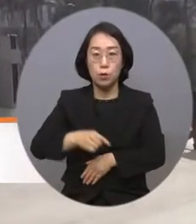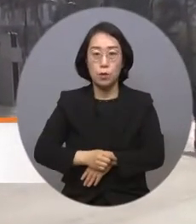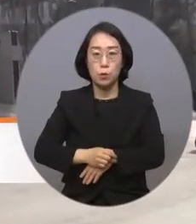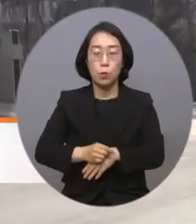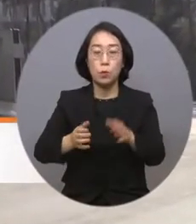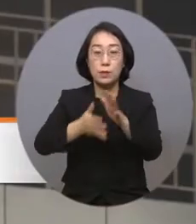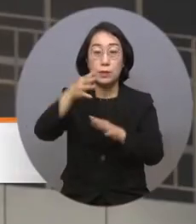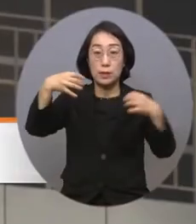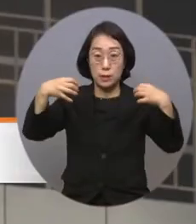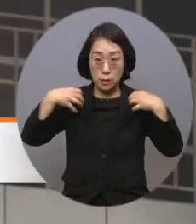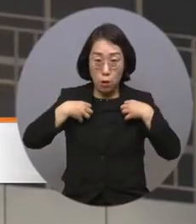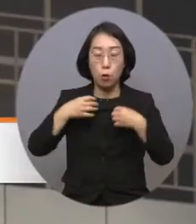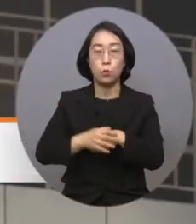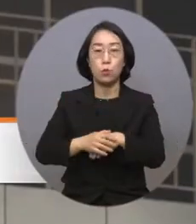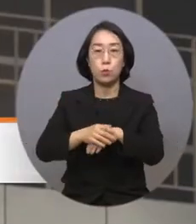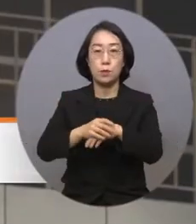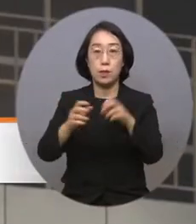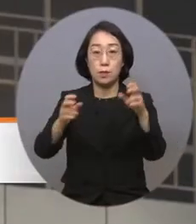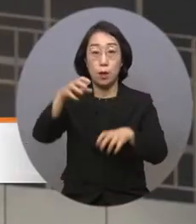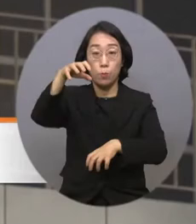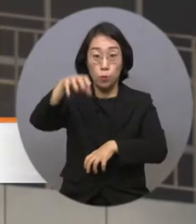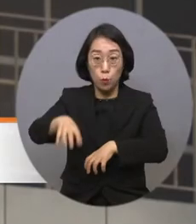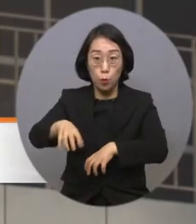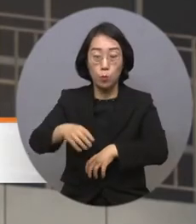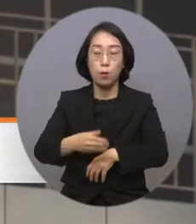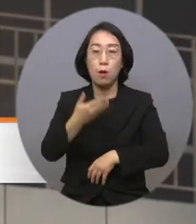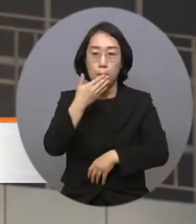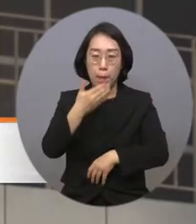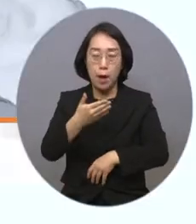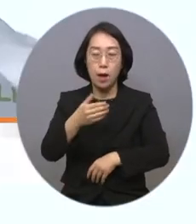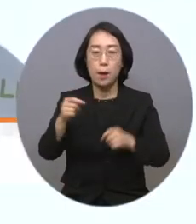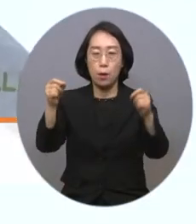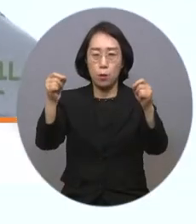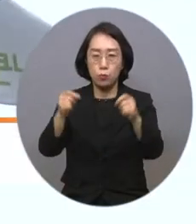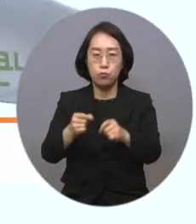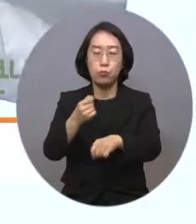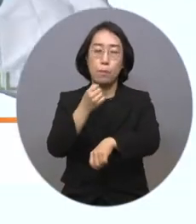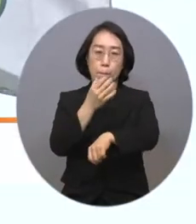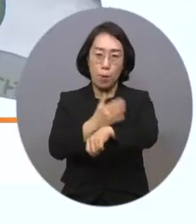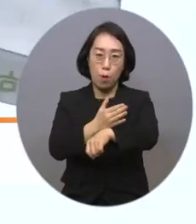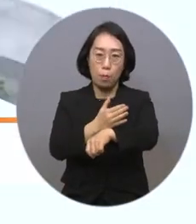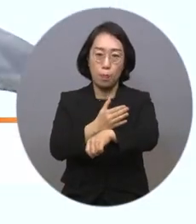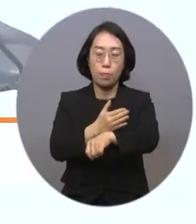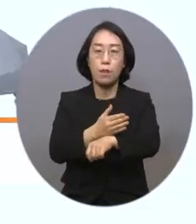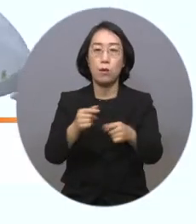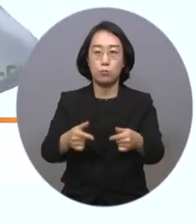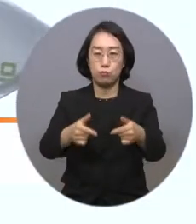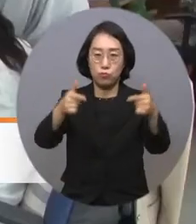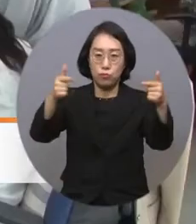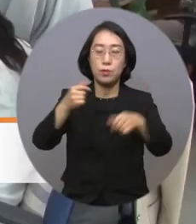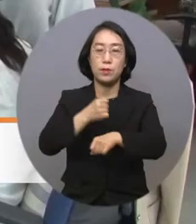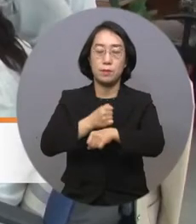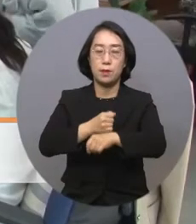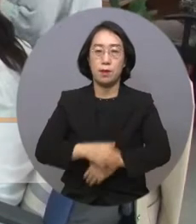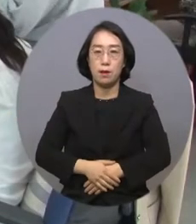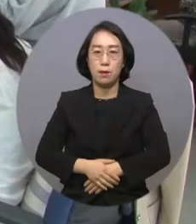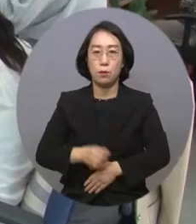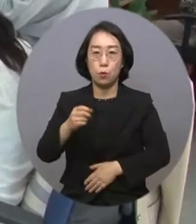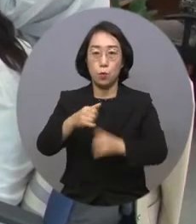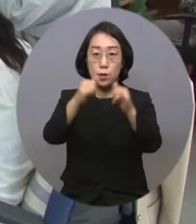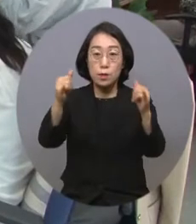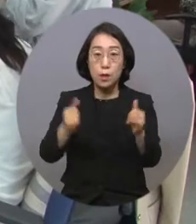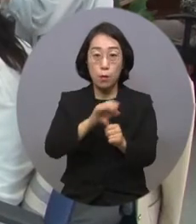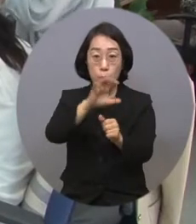등 차량 등록 부서에서도 표지 반납 처리가 가능하게 해 편의성을 대폭 높일 방침입니다. 또한